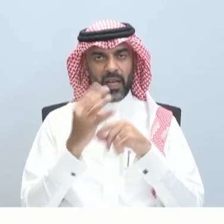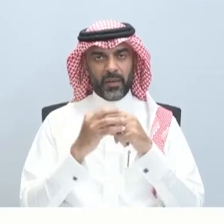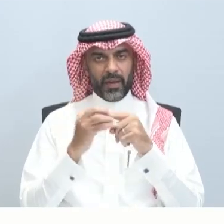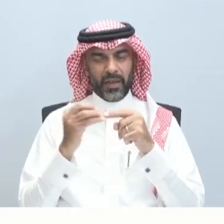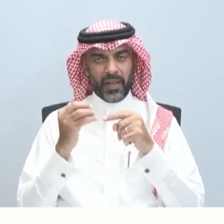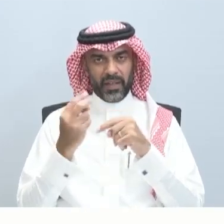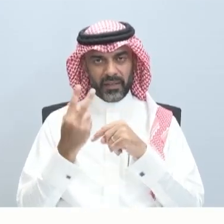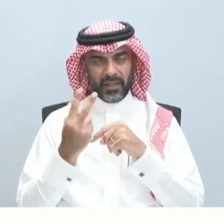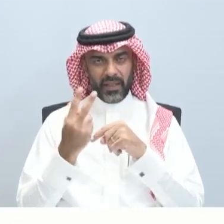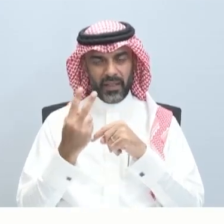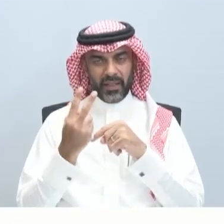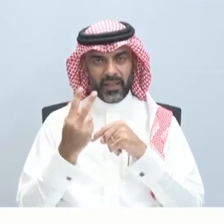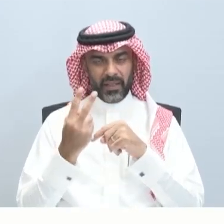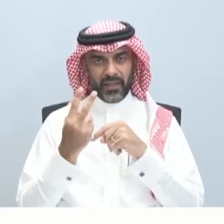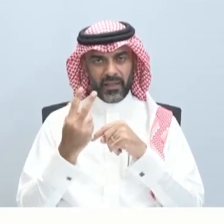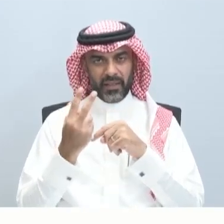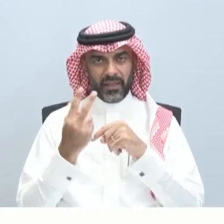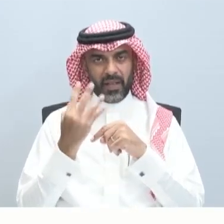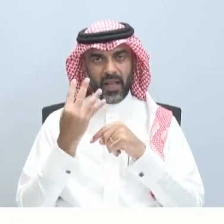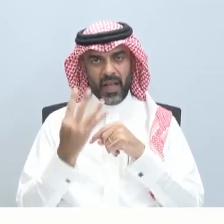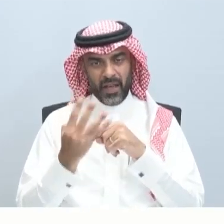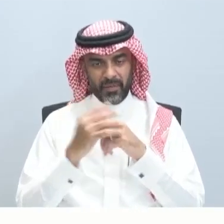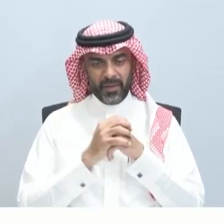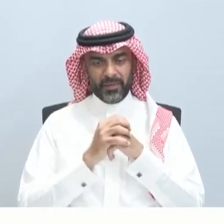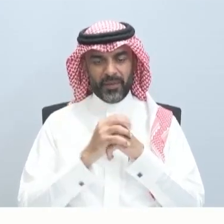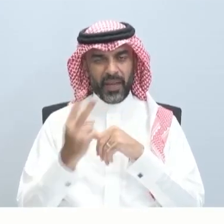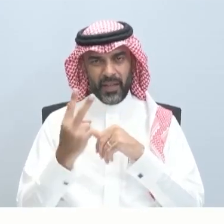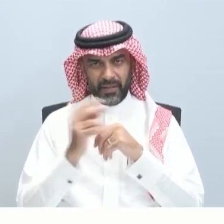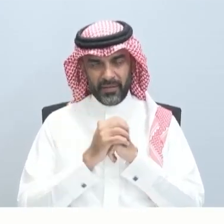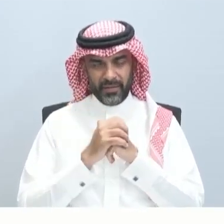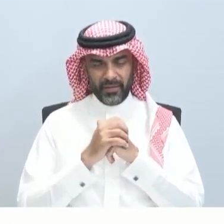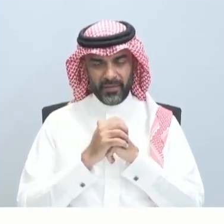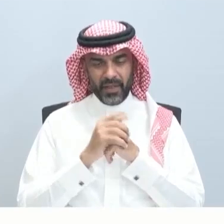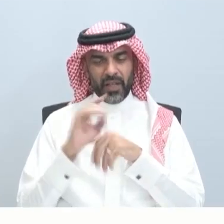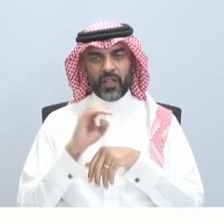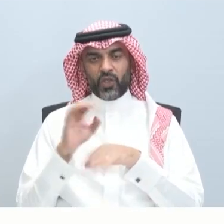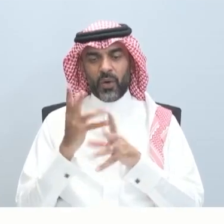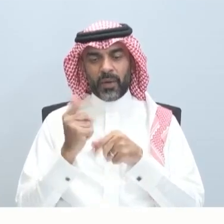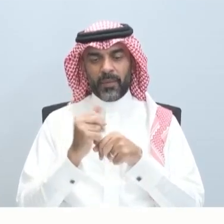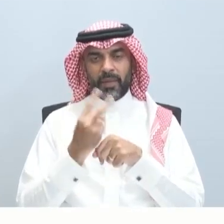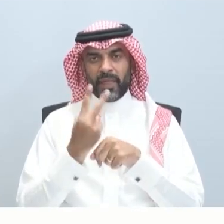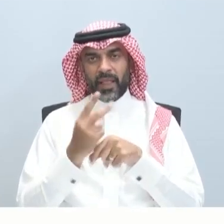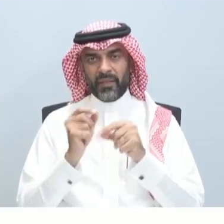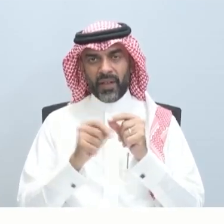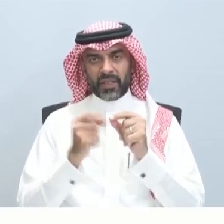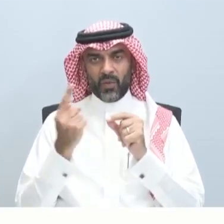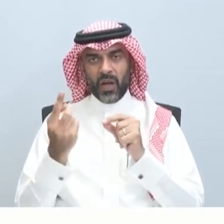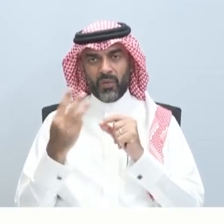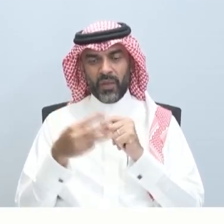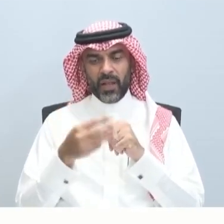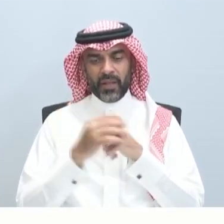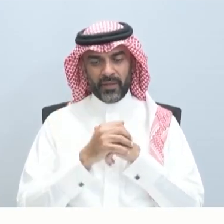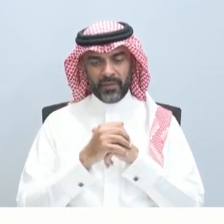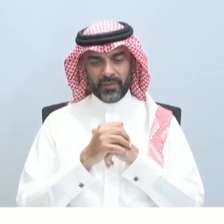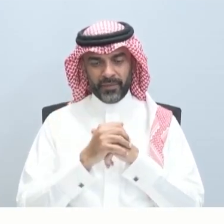اربعه مطروحا منها اثنان تساوي اثنان اذا الاجابه هي اثنان وواحد وثلاثون